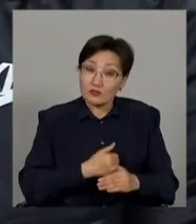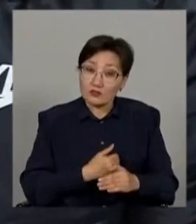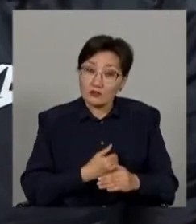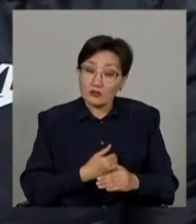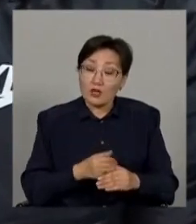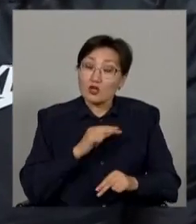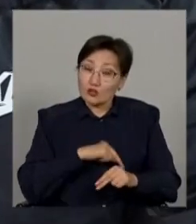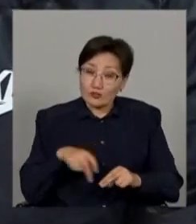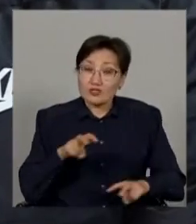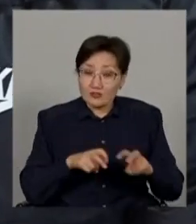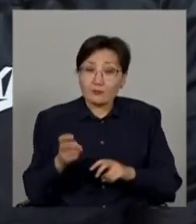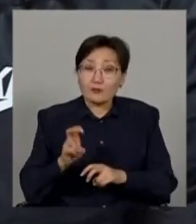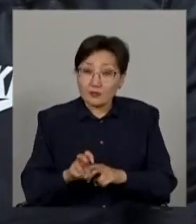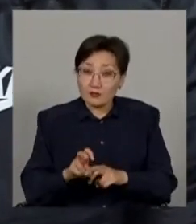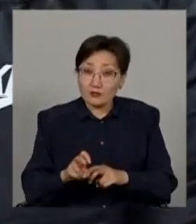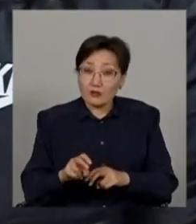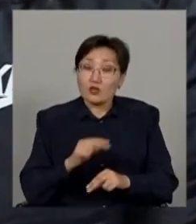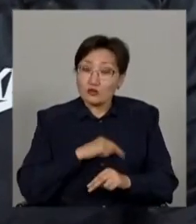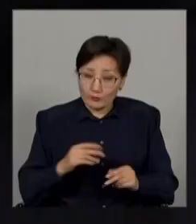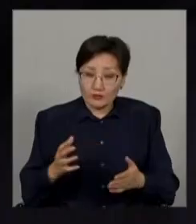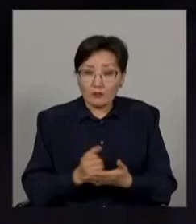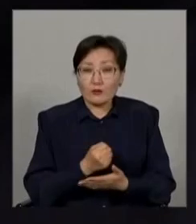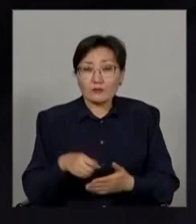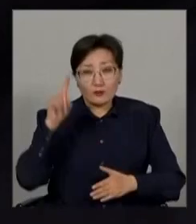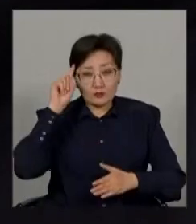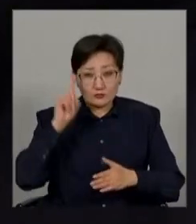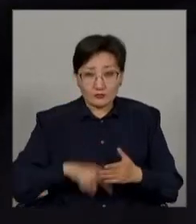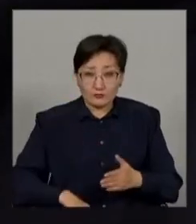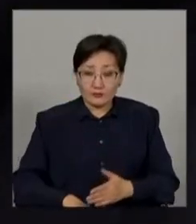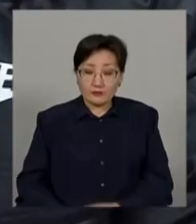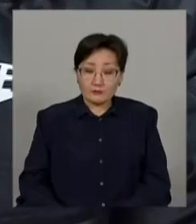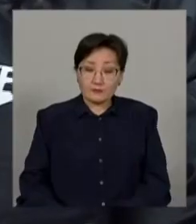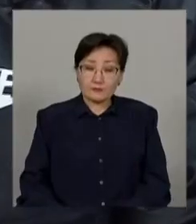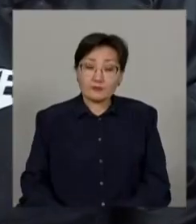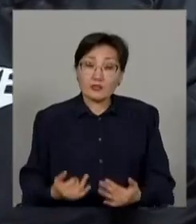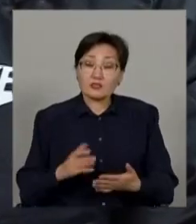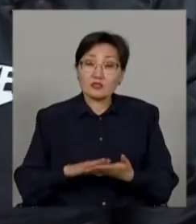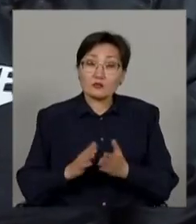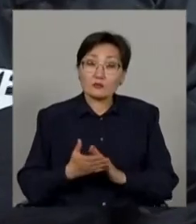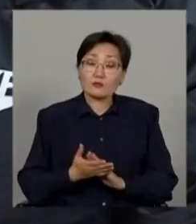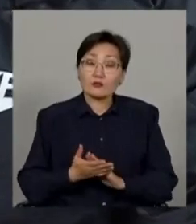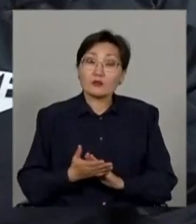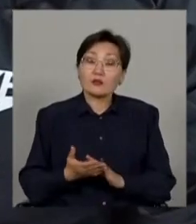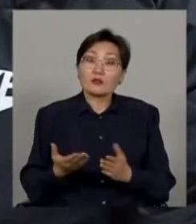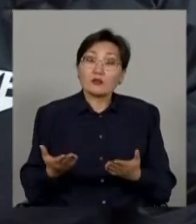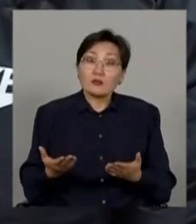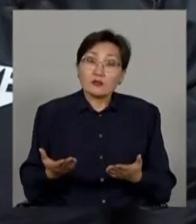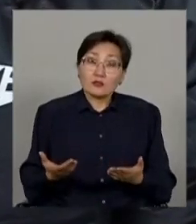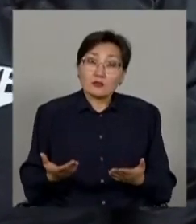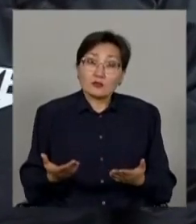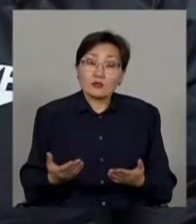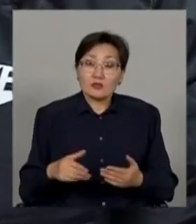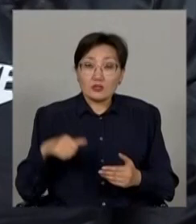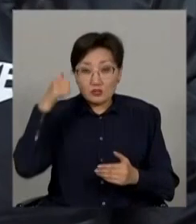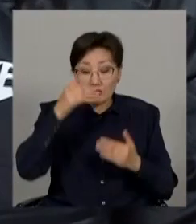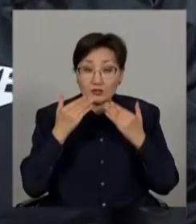Жұмыс іздеп келдім, екі қолға бір күрек табуға. Қазір жылдың аяғы, жылдың